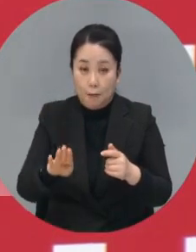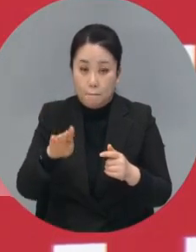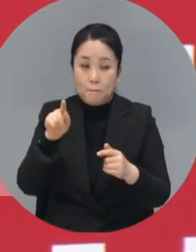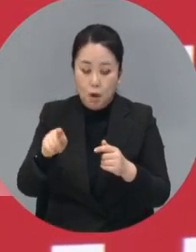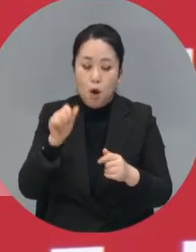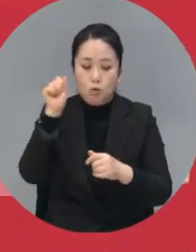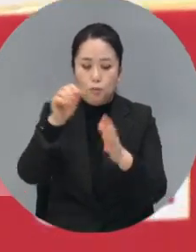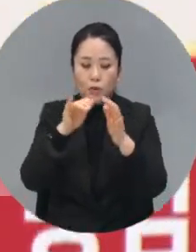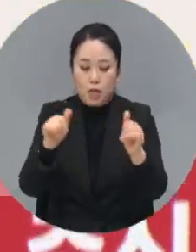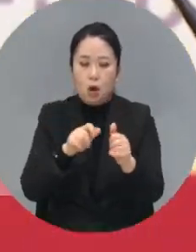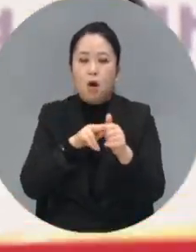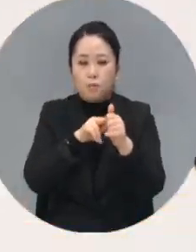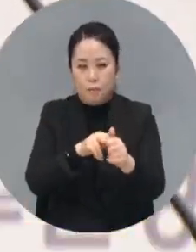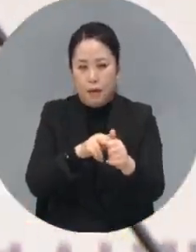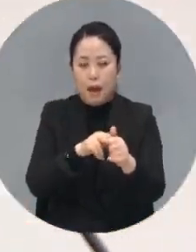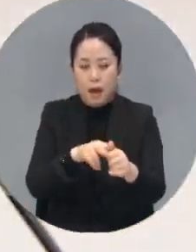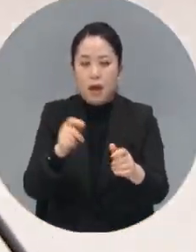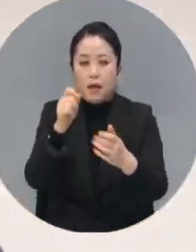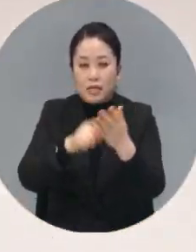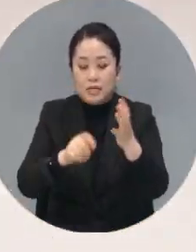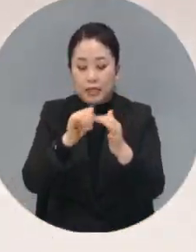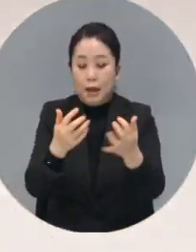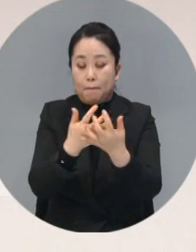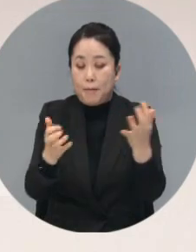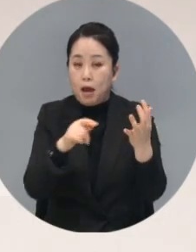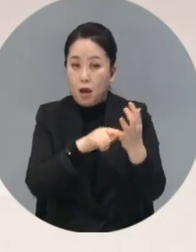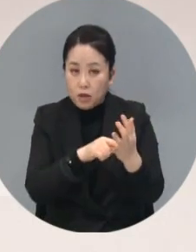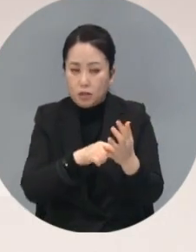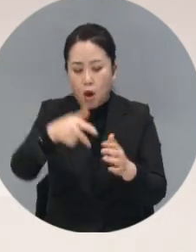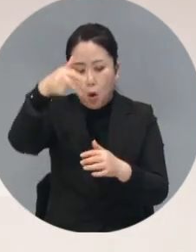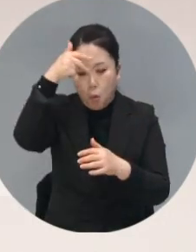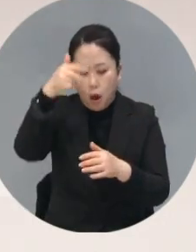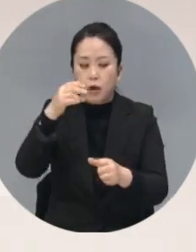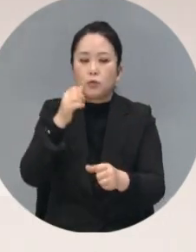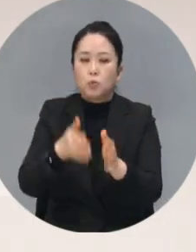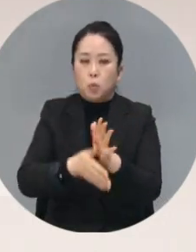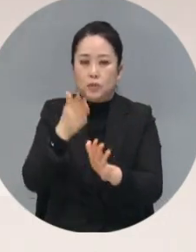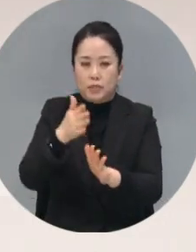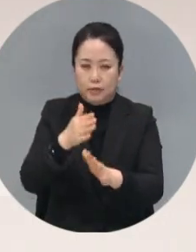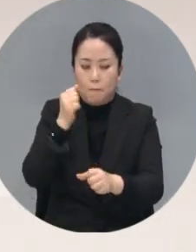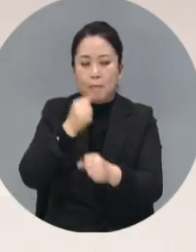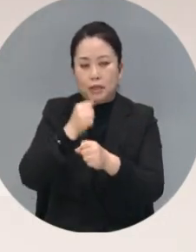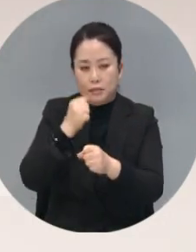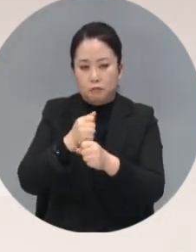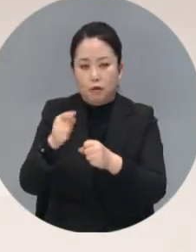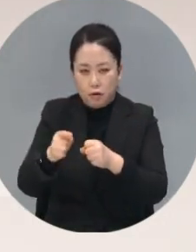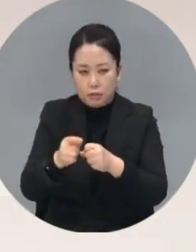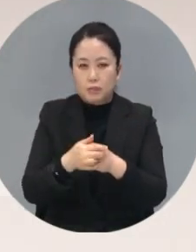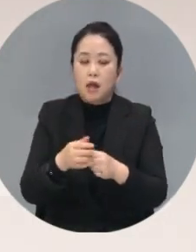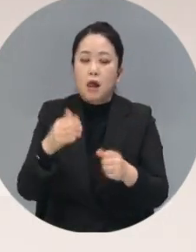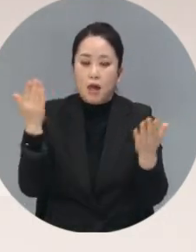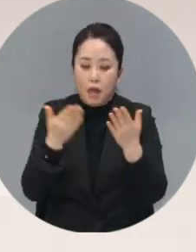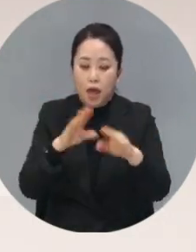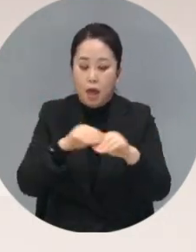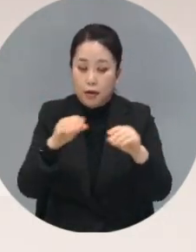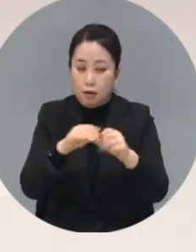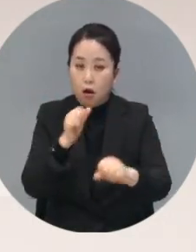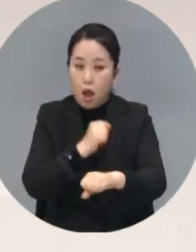전공하고 변호사로 일한 경험을 살려 원도심의 진부를 해결하고 부산진구